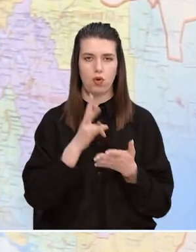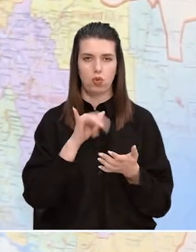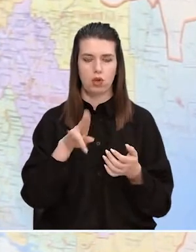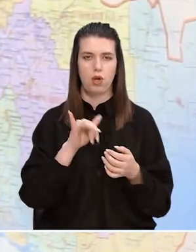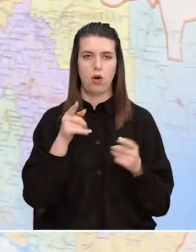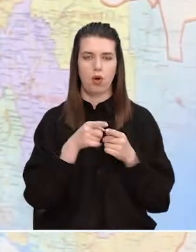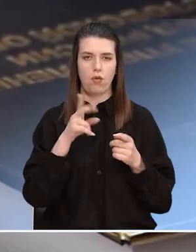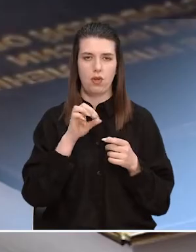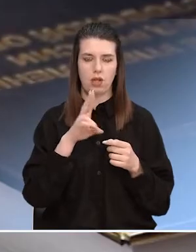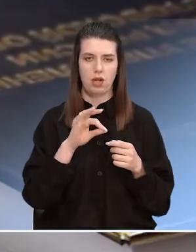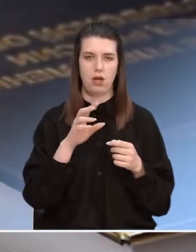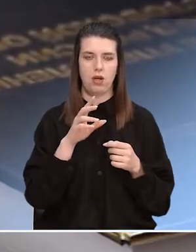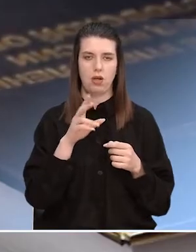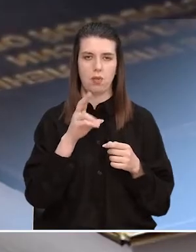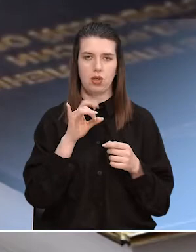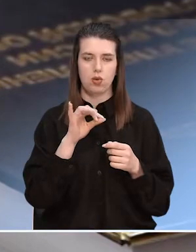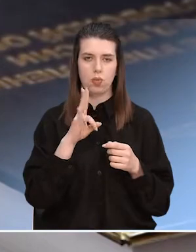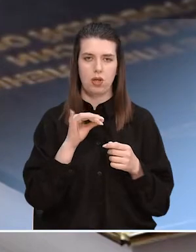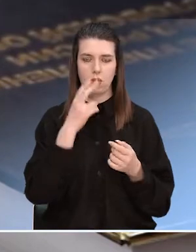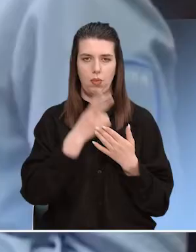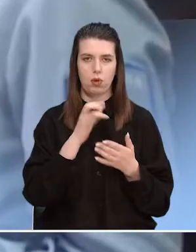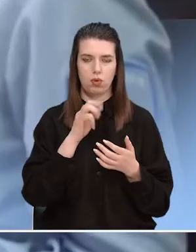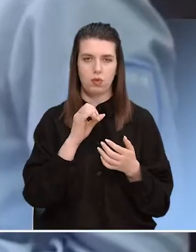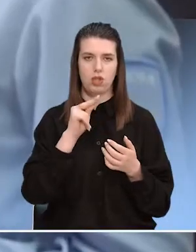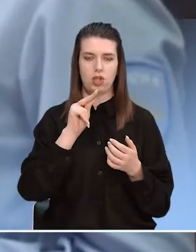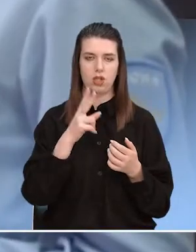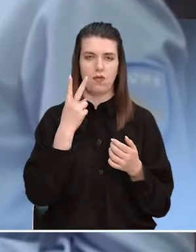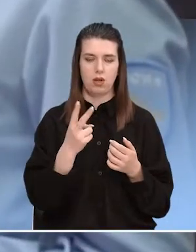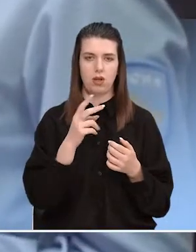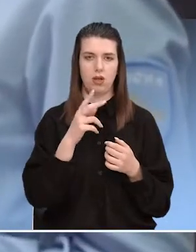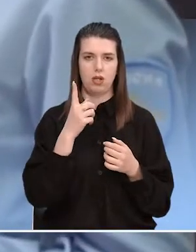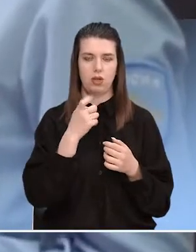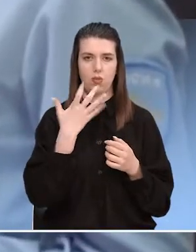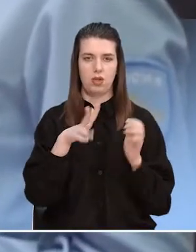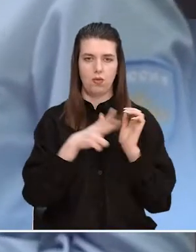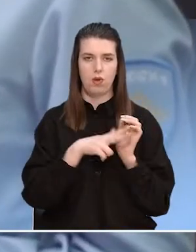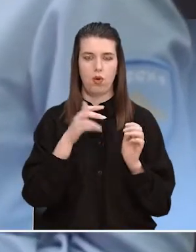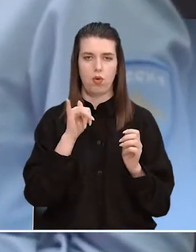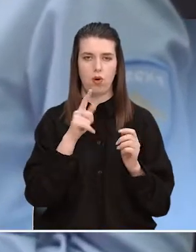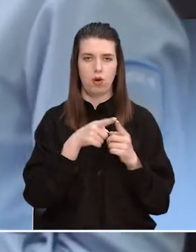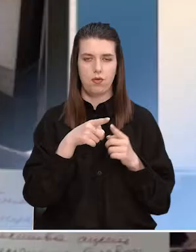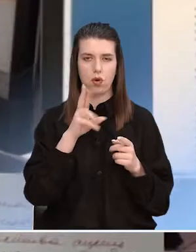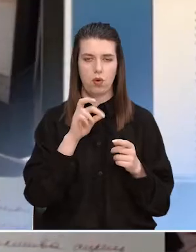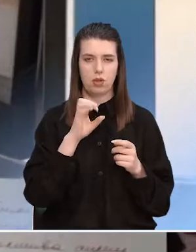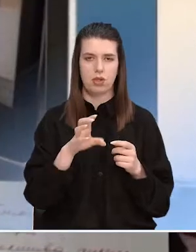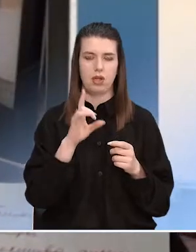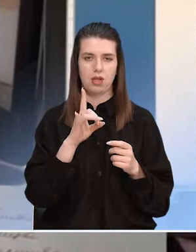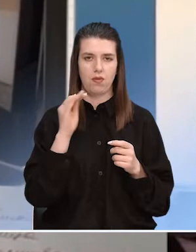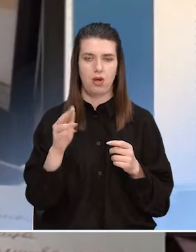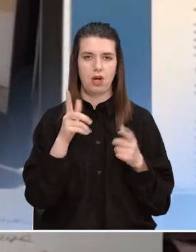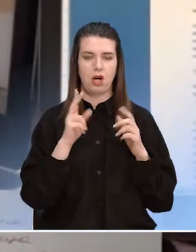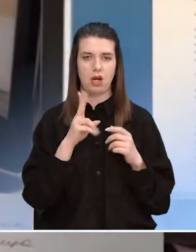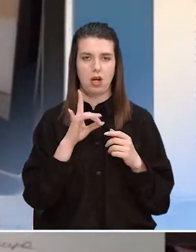потратила на личные нужды возбуждено уголовное дело по признакам преступления предусмотренного частью 2 статьи 158 уголовного